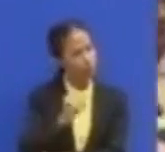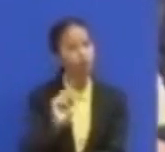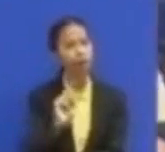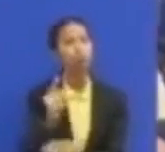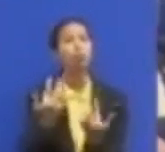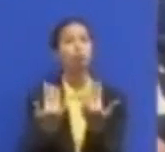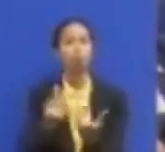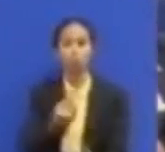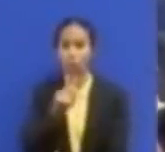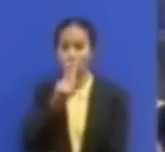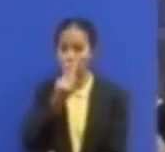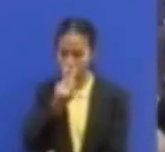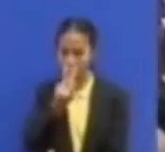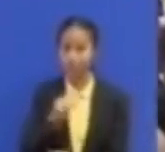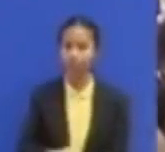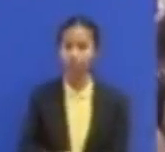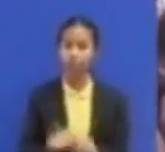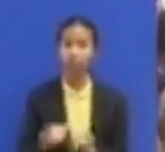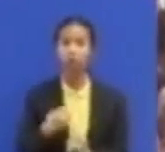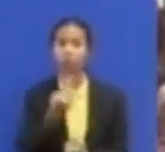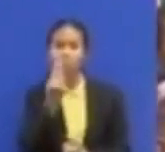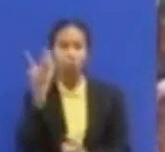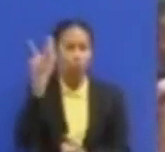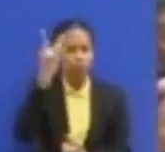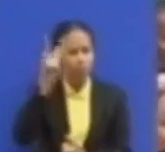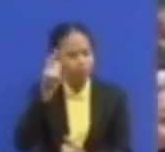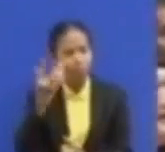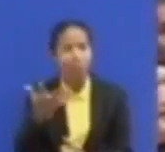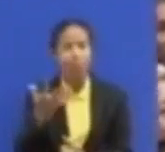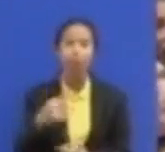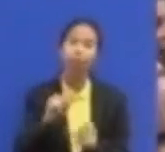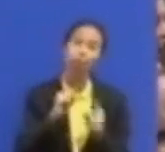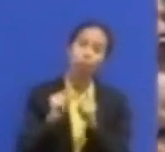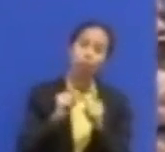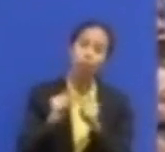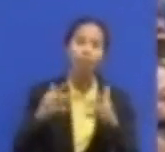ครับเราจะเห็นบรรยากาศว่าไม่ได้ตึงเครียดนะครับทุกคนก็พูดคุยกันนะ